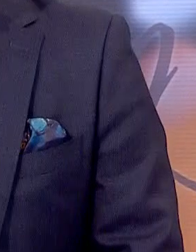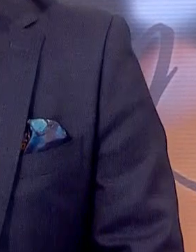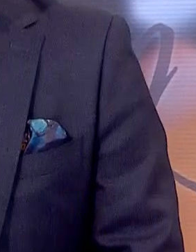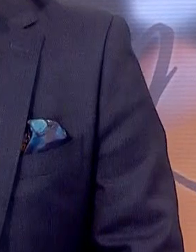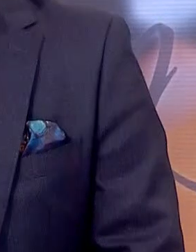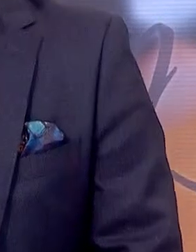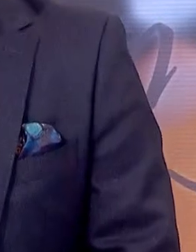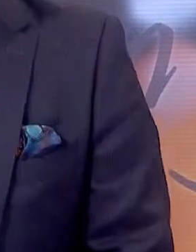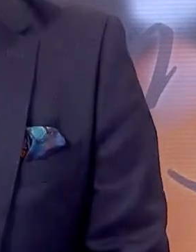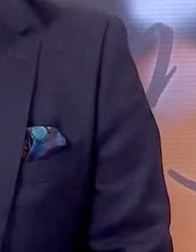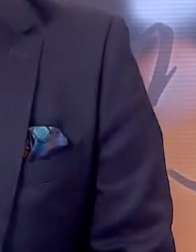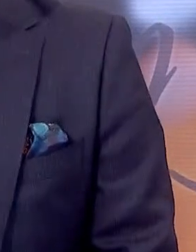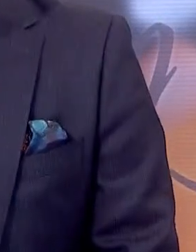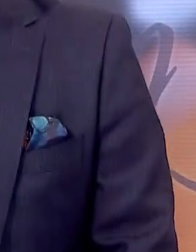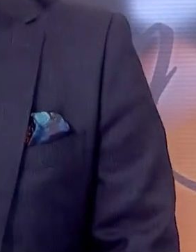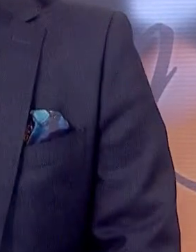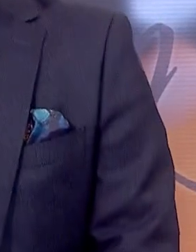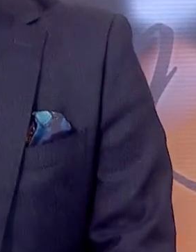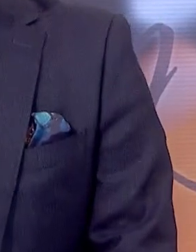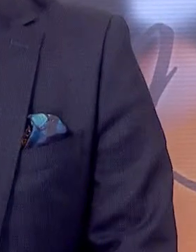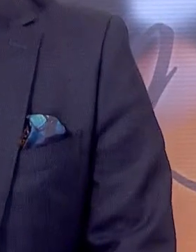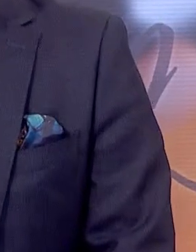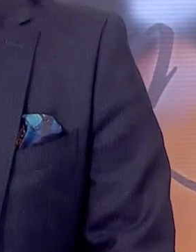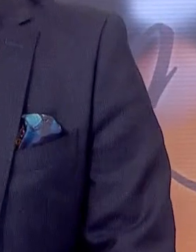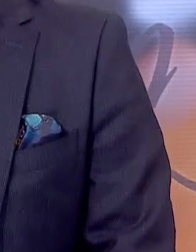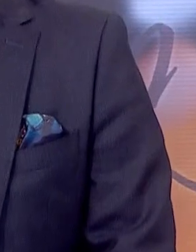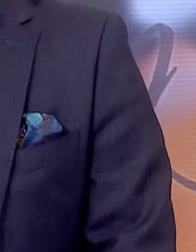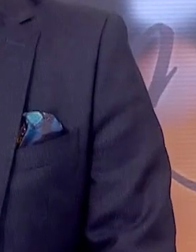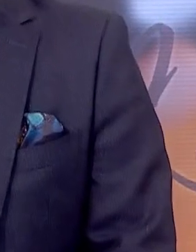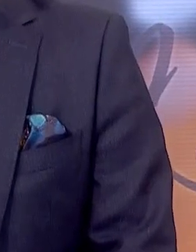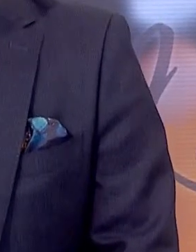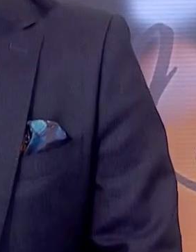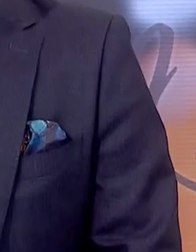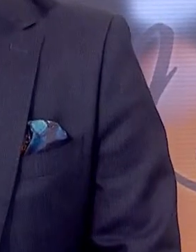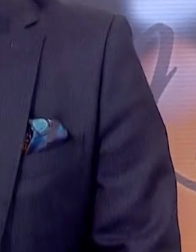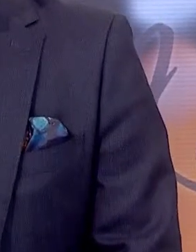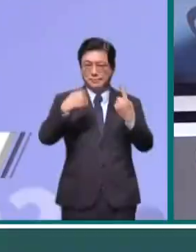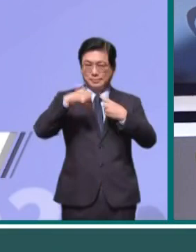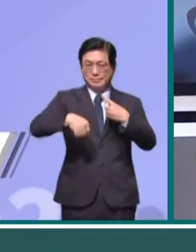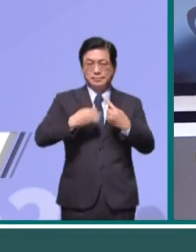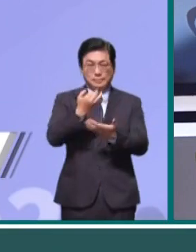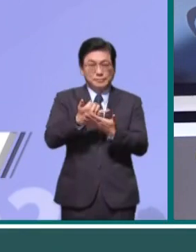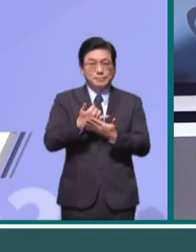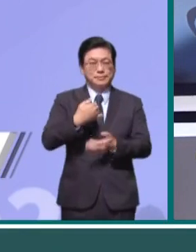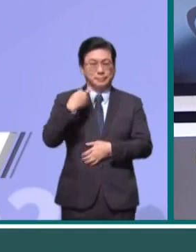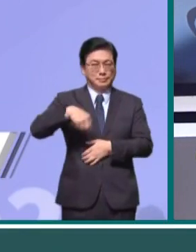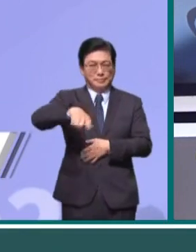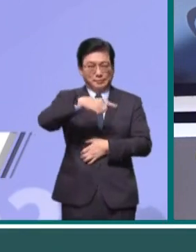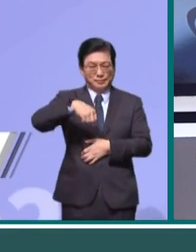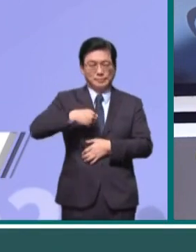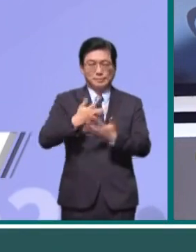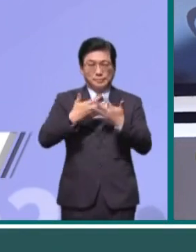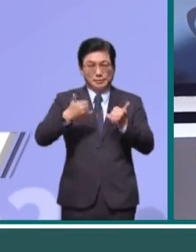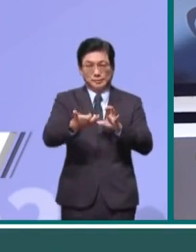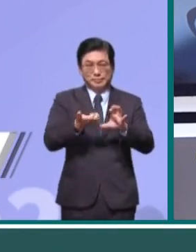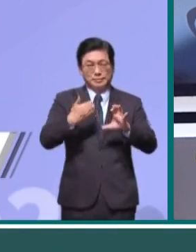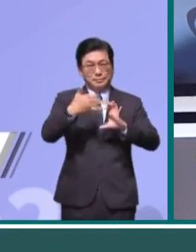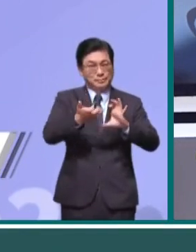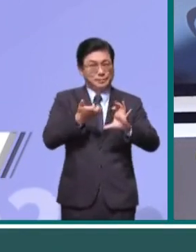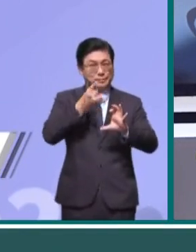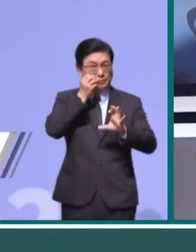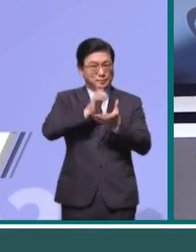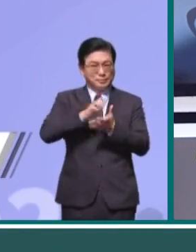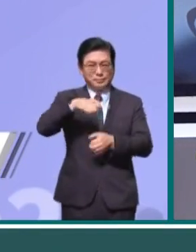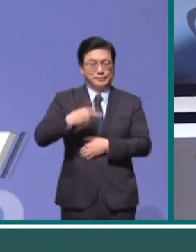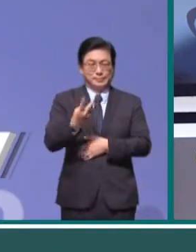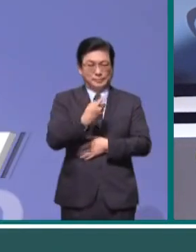人你也不晓得怎么去跟他沟通哈。有些事情监察院都调查过了，相关资料也都给你了。然后